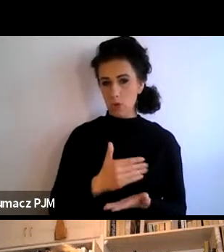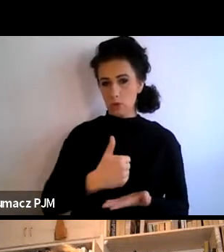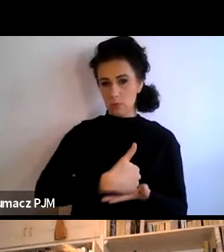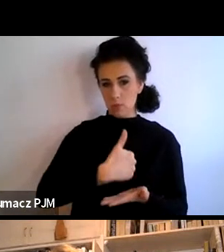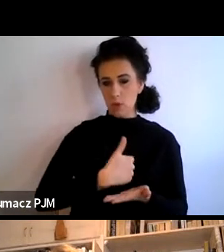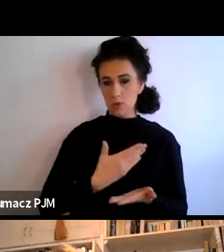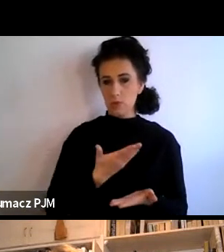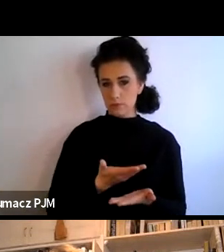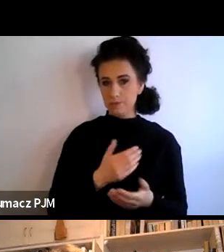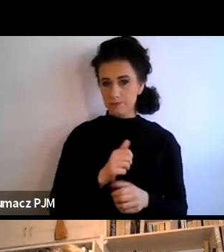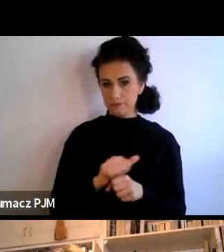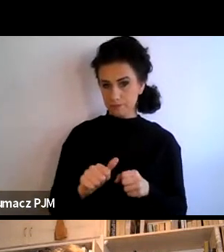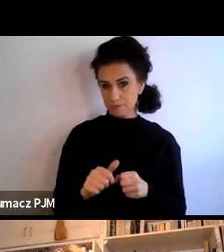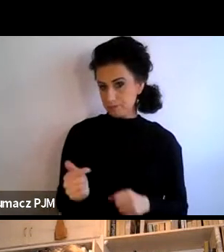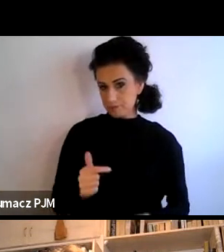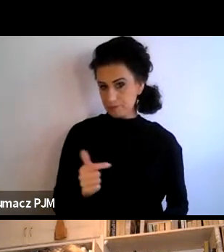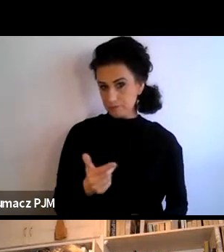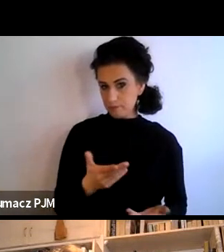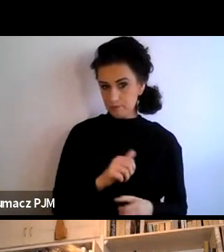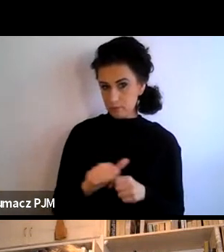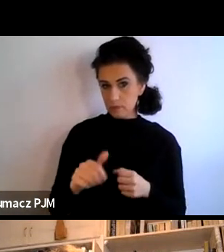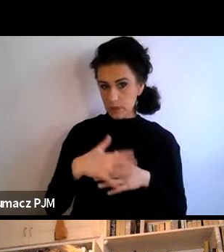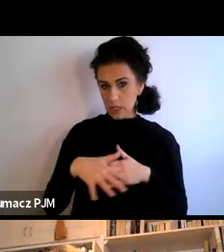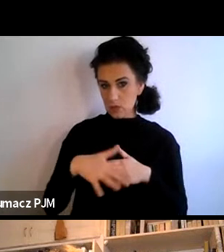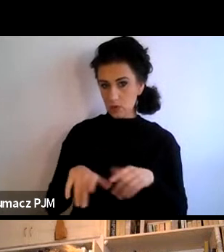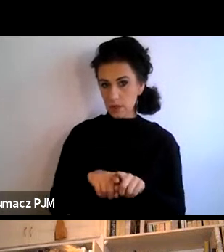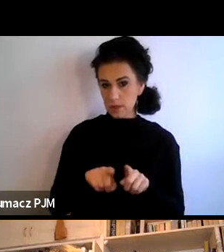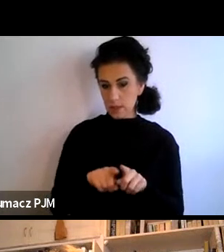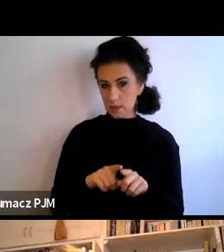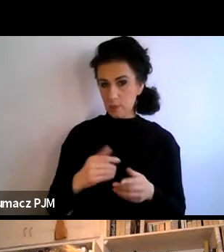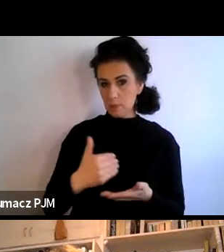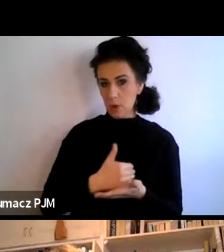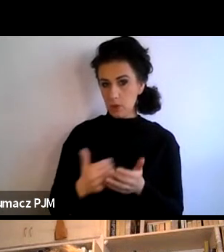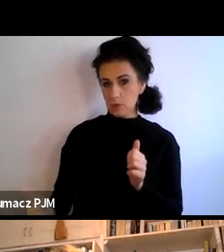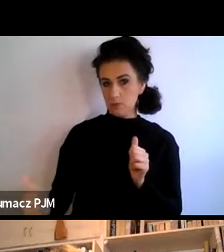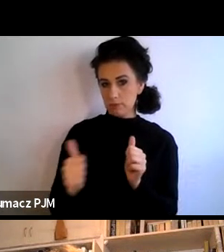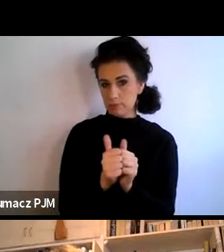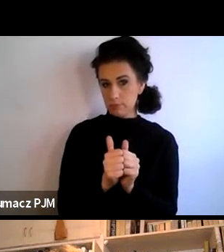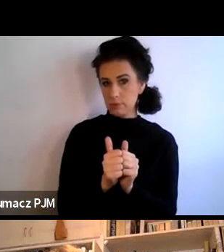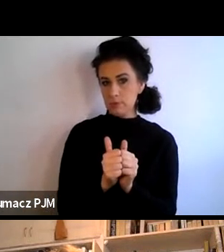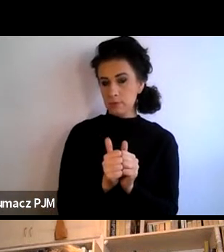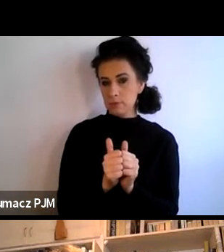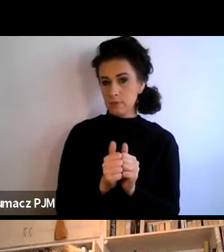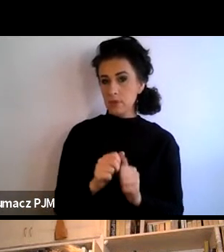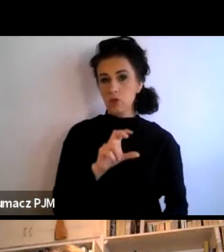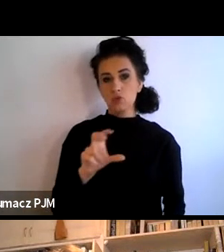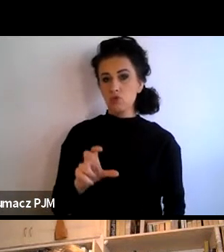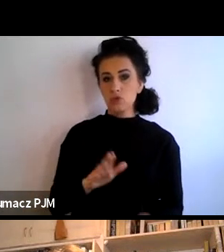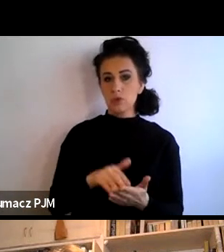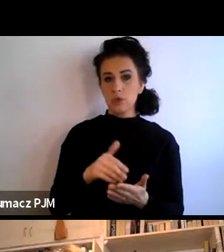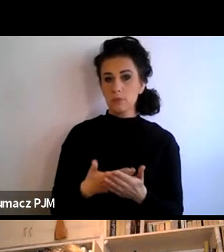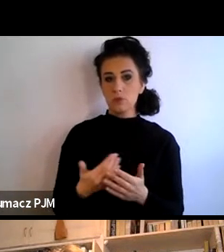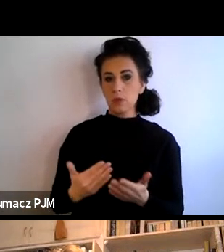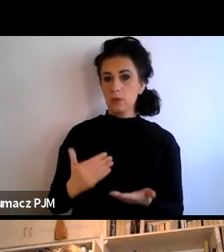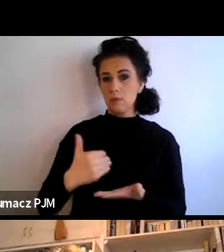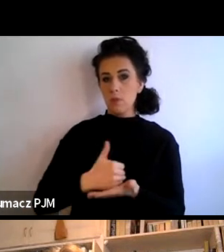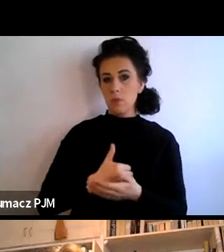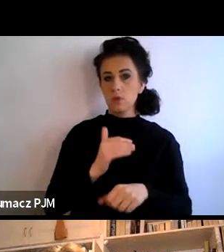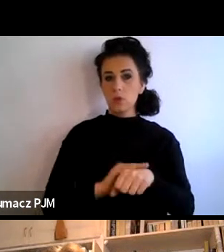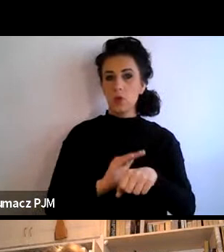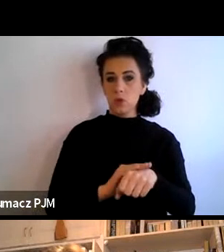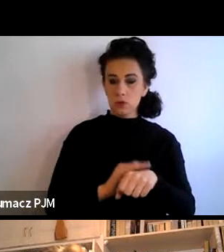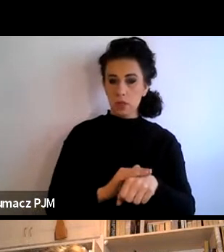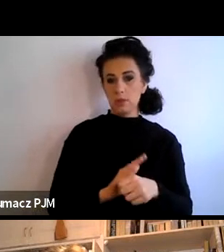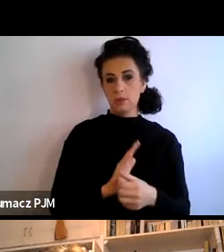jest, czy powinna być, czy może być traktowana jako pomoc asystenta, czy jest to po prostu pomoc koleżeńska